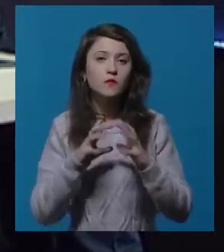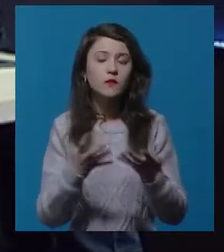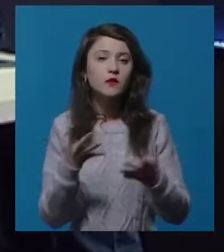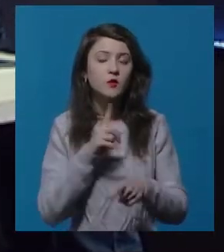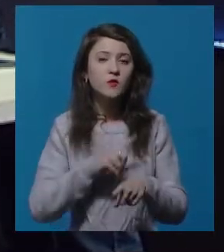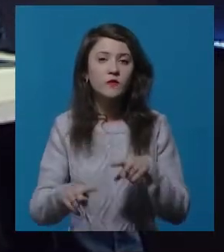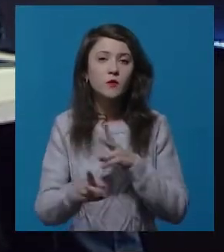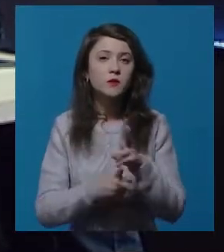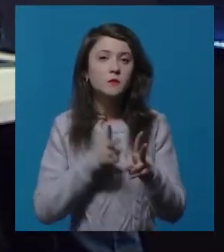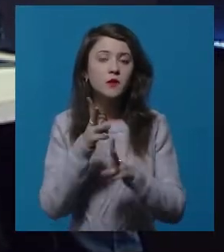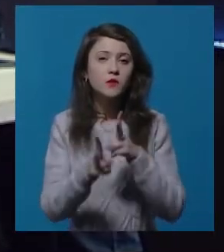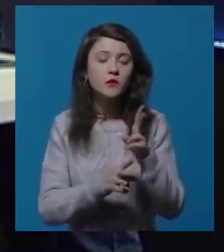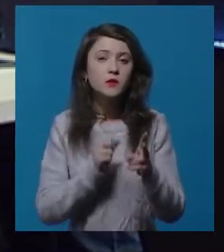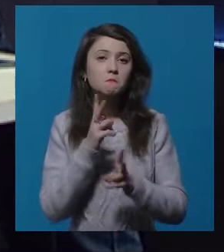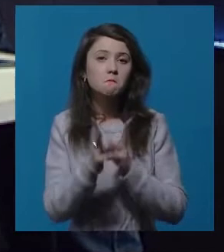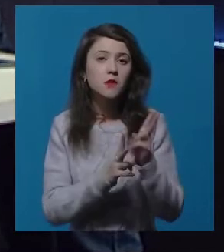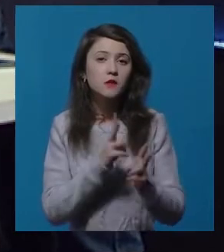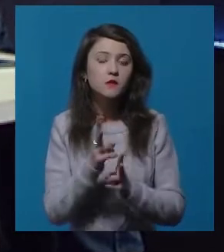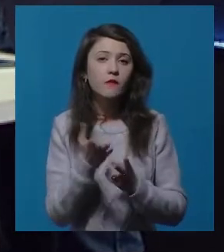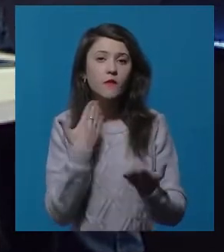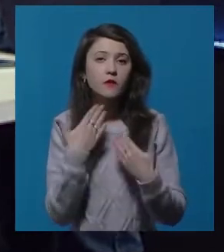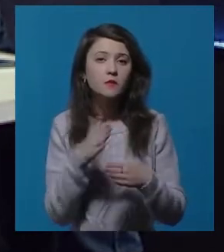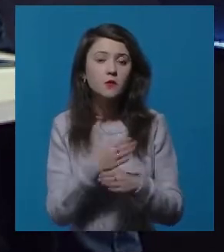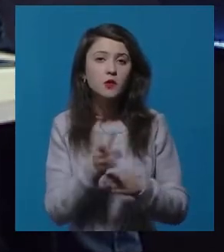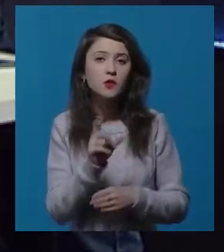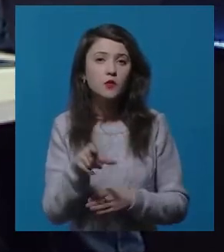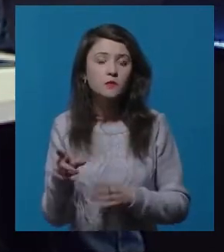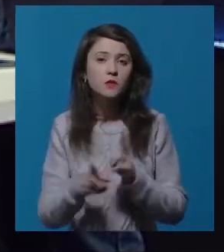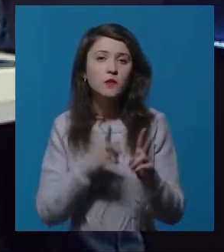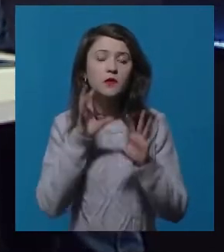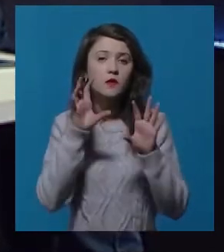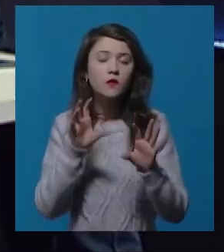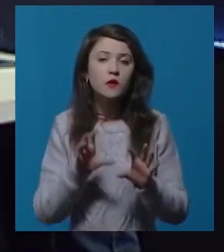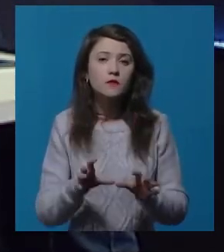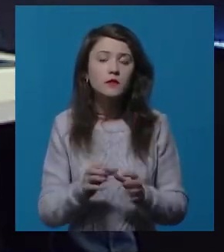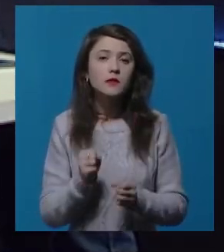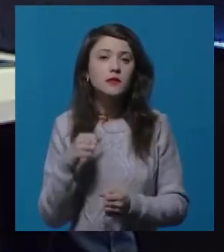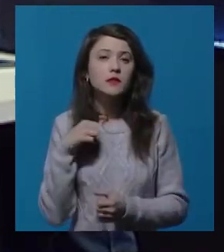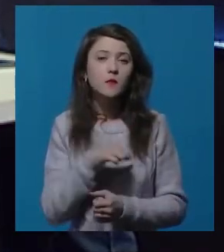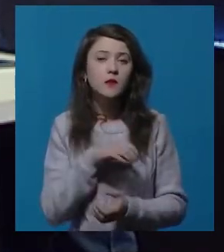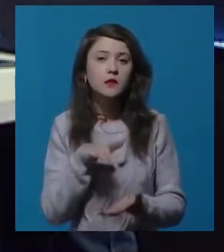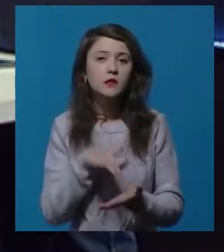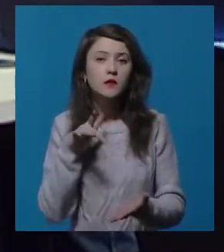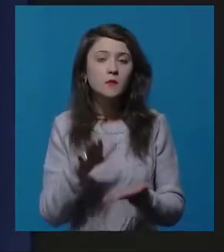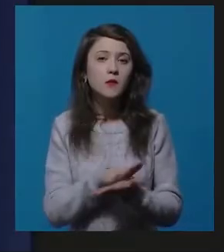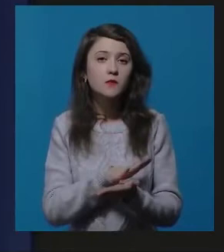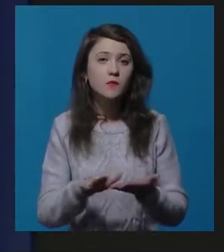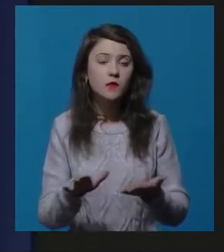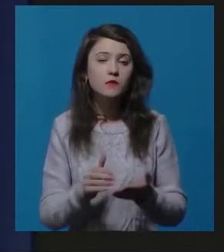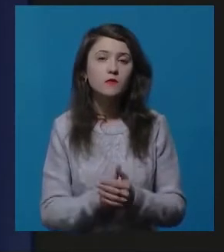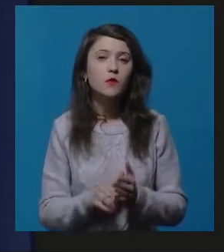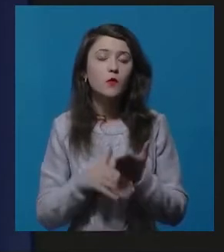змінюється, змінюються відносини між людьми, змінюється законодавство, саме центр безоплатної правової допомоги